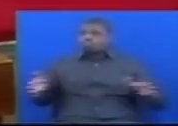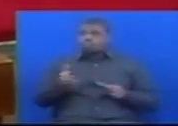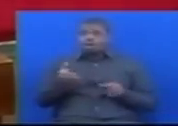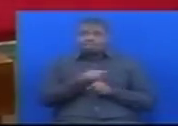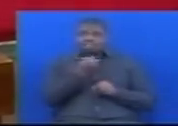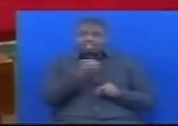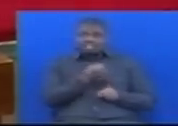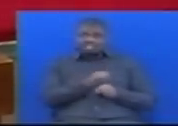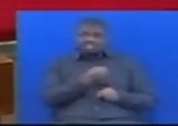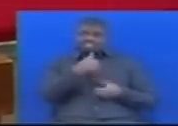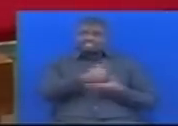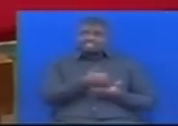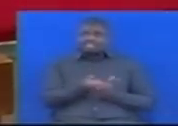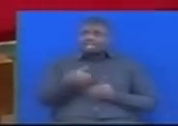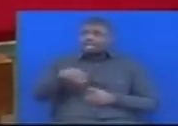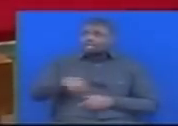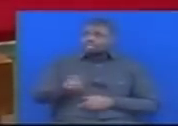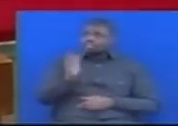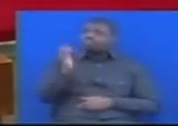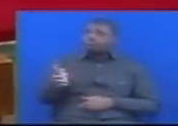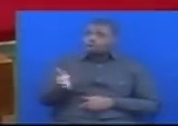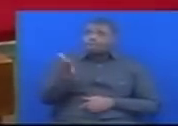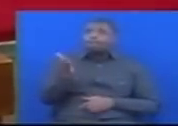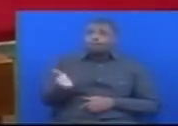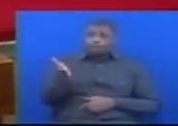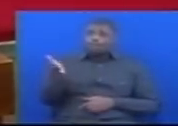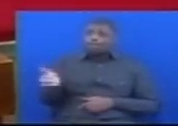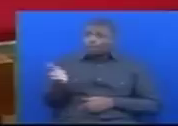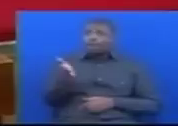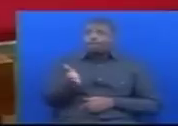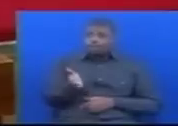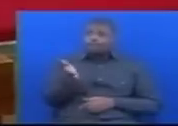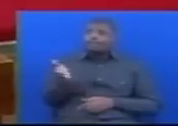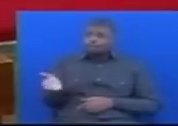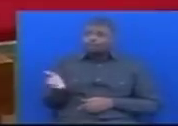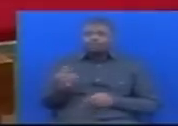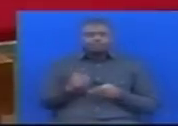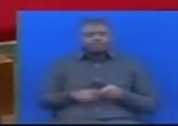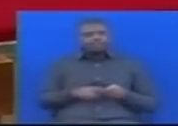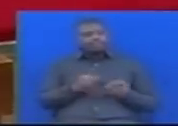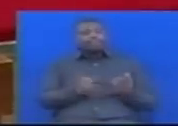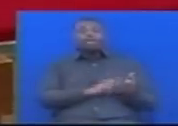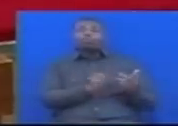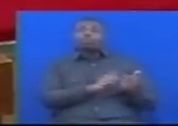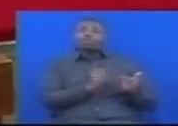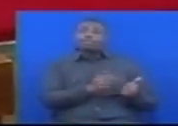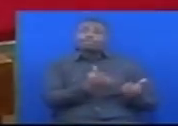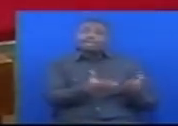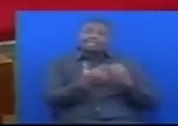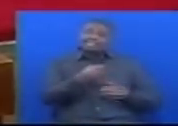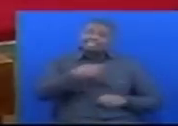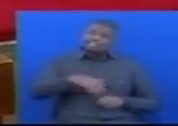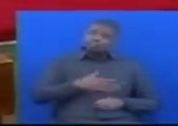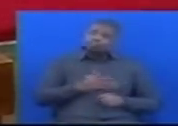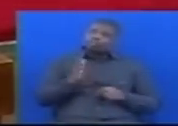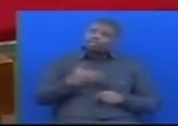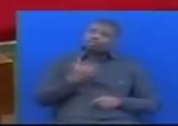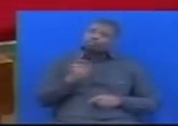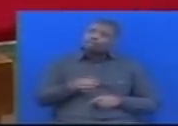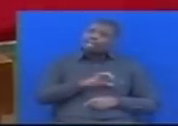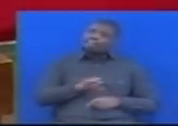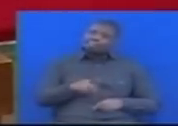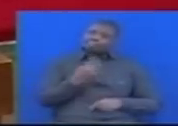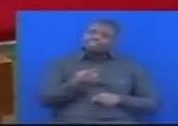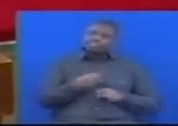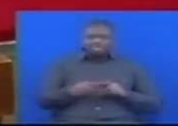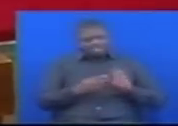wa sekta ya ardhi. Ukiangalia takwimu za mahitaji tulionayo, tunatakiwa kuwa na watumishi 2,957 kwa